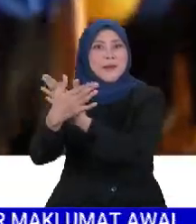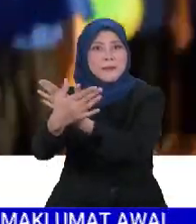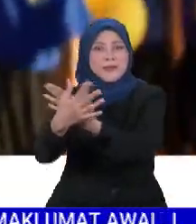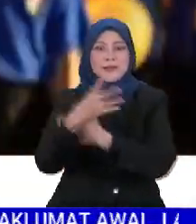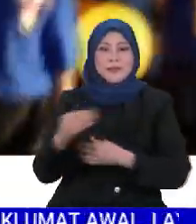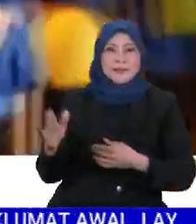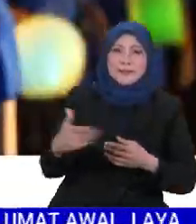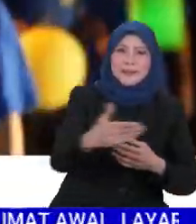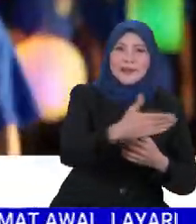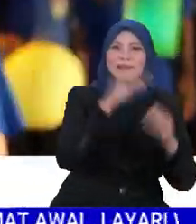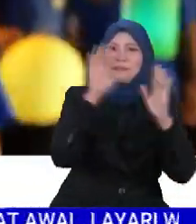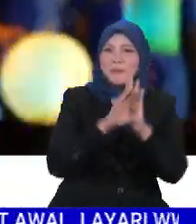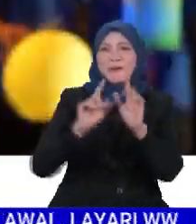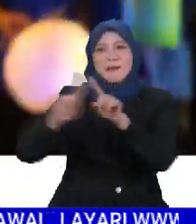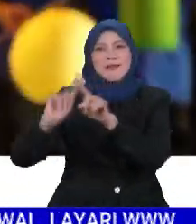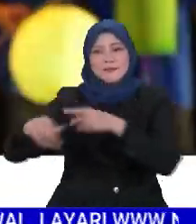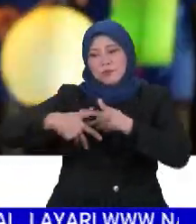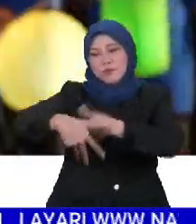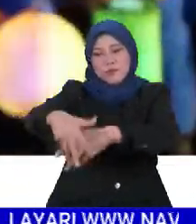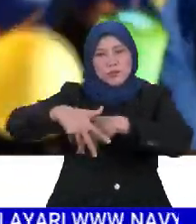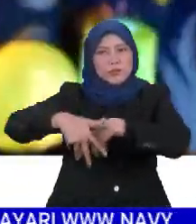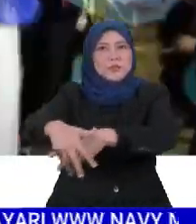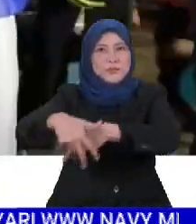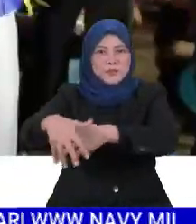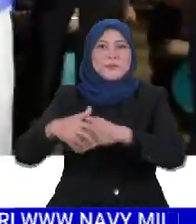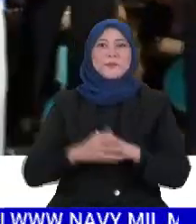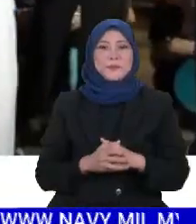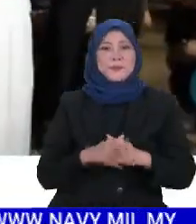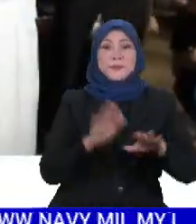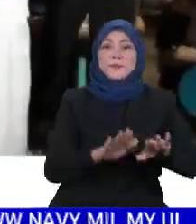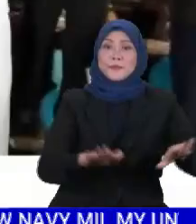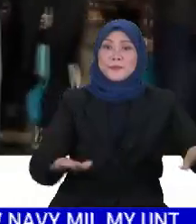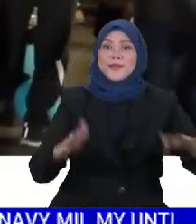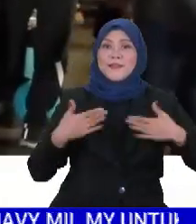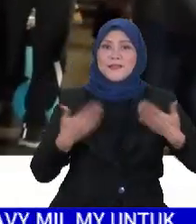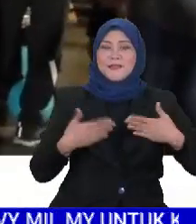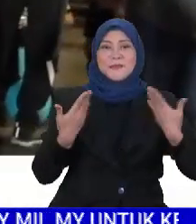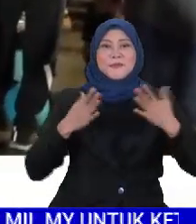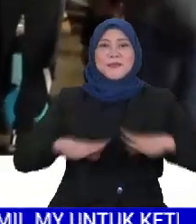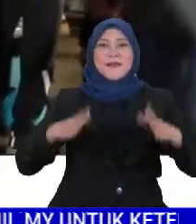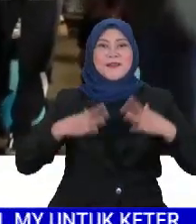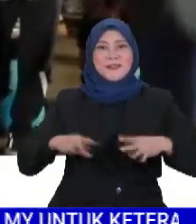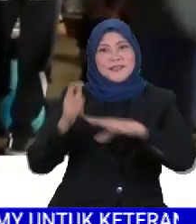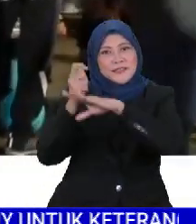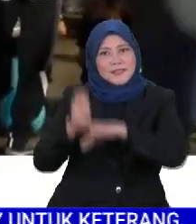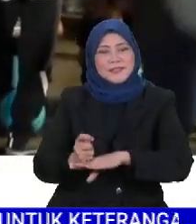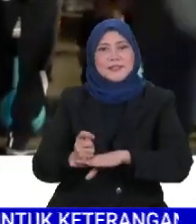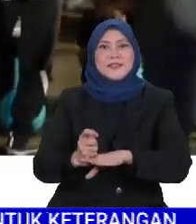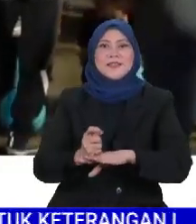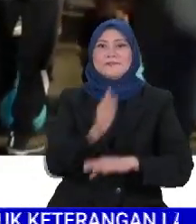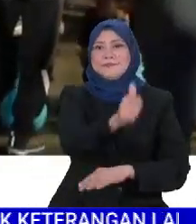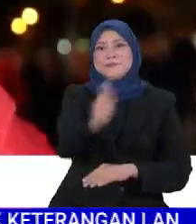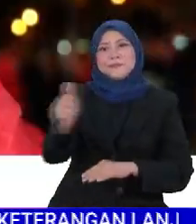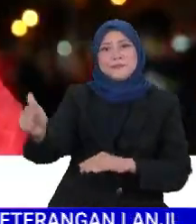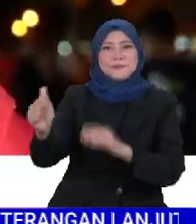diarak bersama kontingen masing-masing. Tidak kurang juga gelagat kanak-kanak yang ceria dipakaikan pakaian tradisional kaum